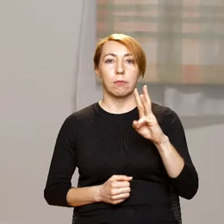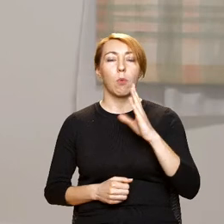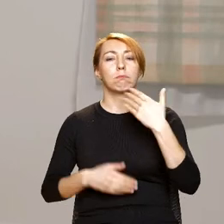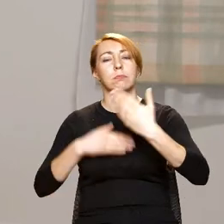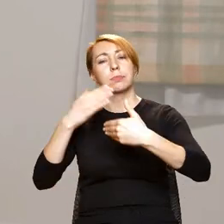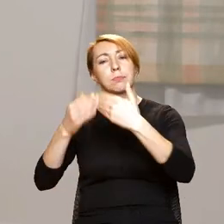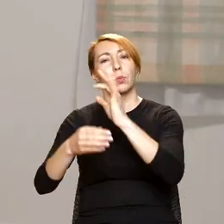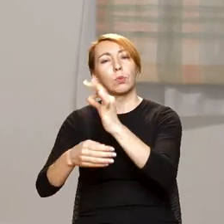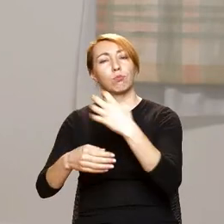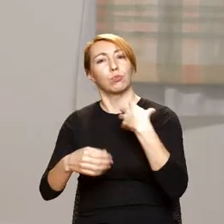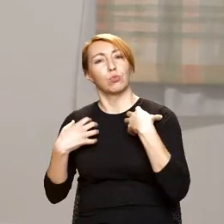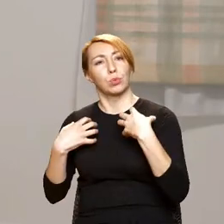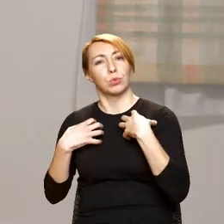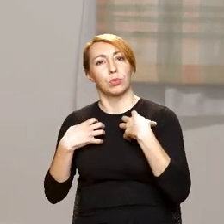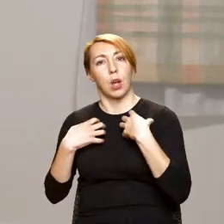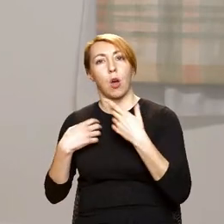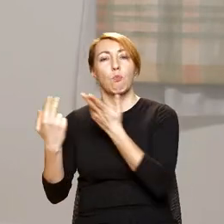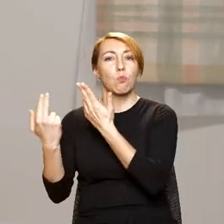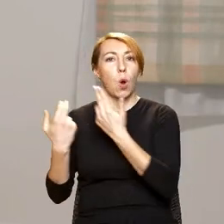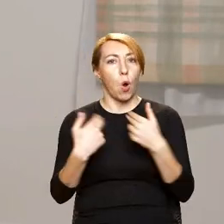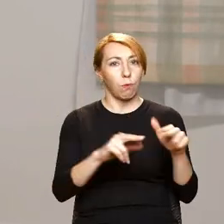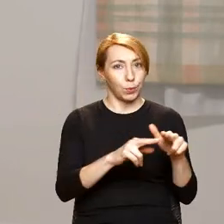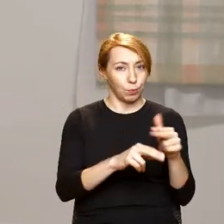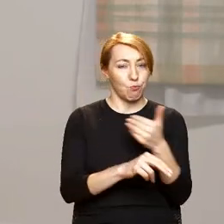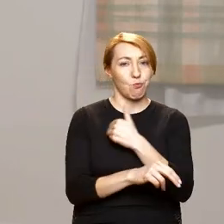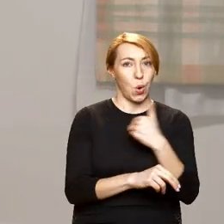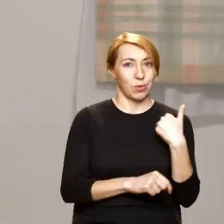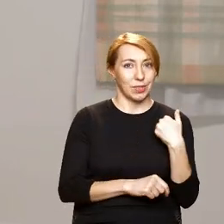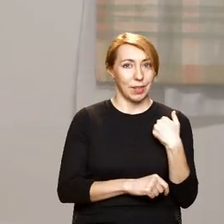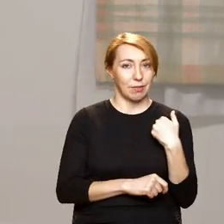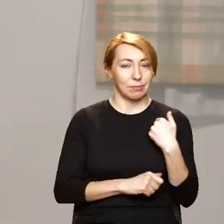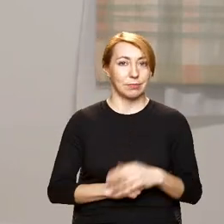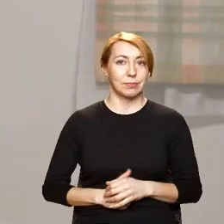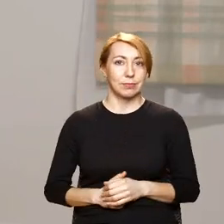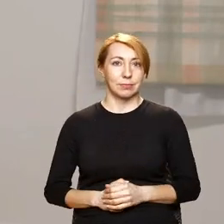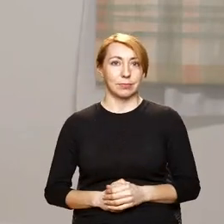życia powrócił na ziemię Polski.